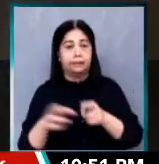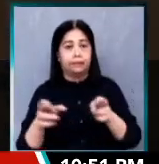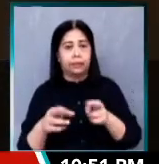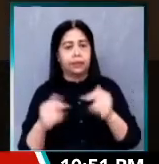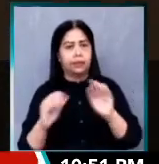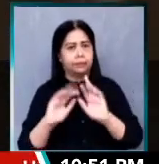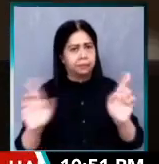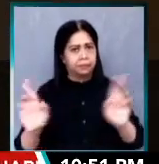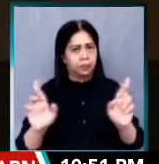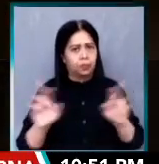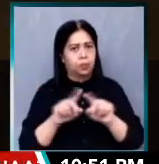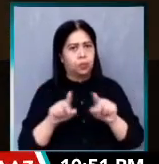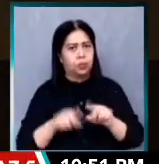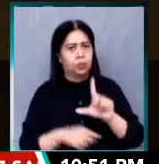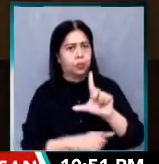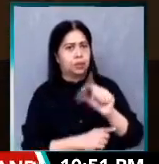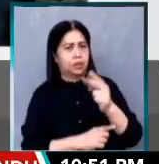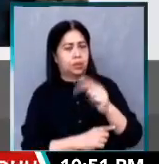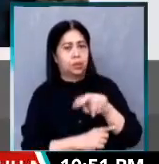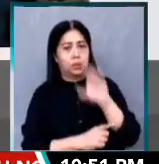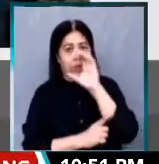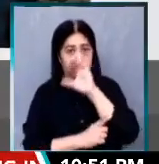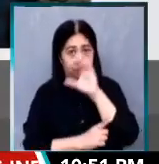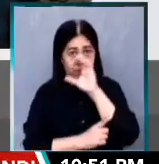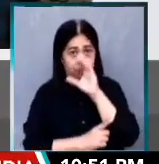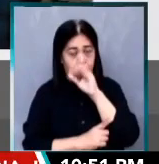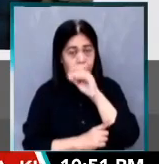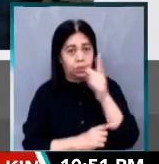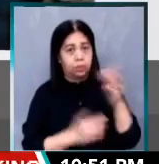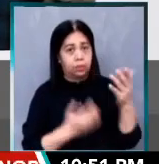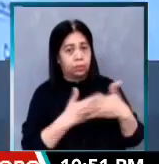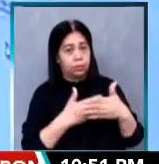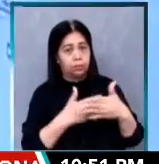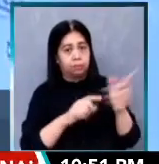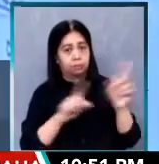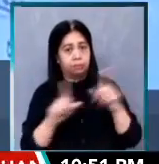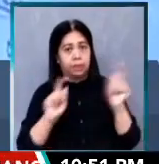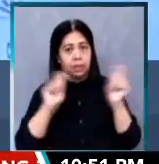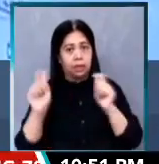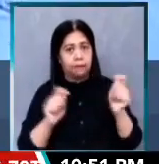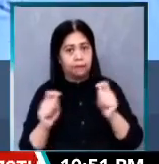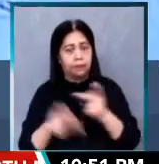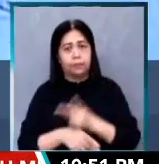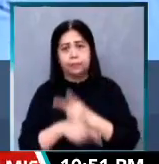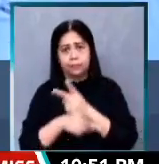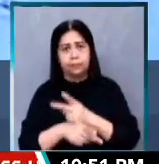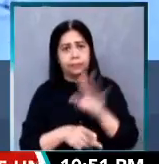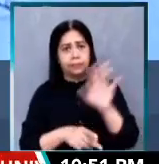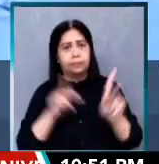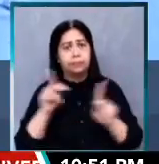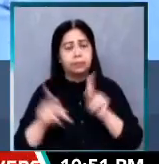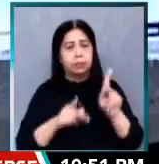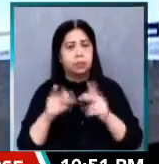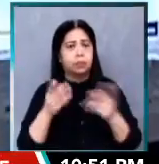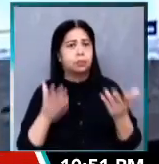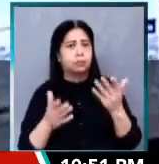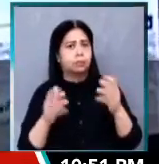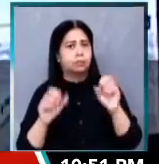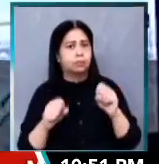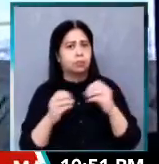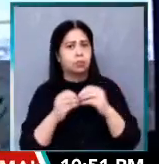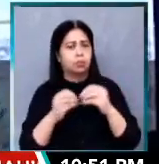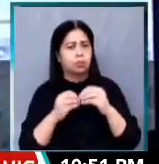na pamahalaan ng Cebu City sa paparating na bagyo. Pinag-iingat ang mga residente sa posibilidad ng mga pagbaha